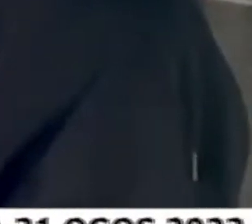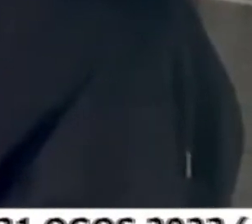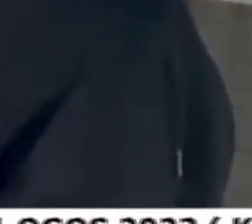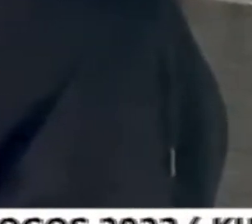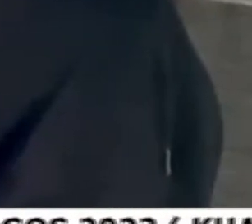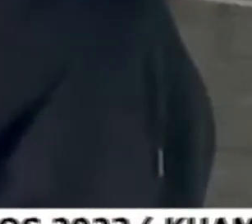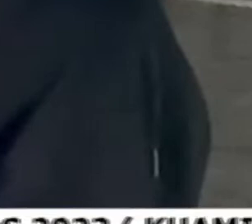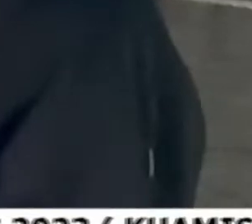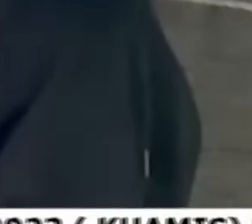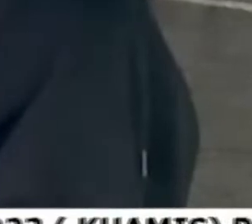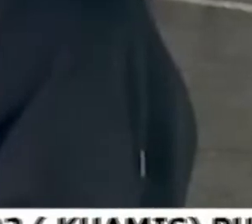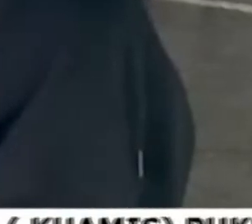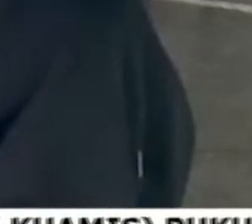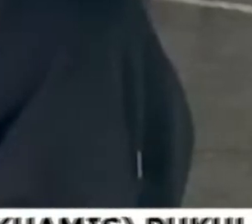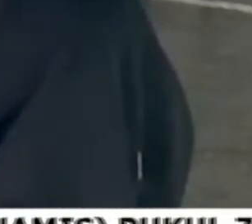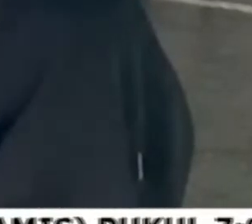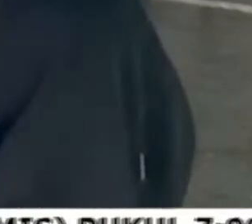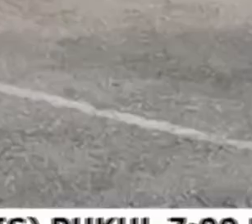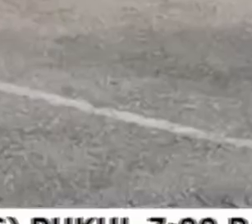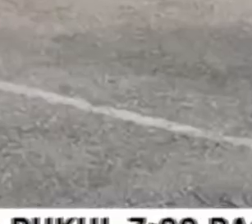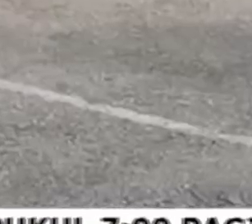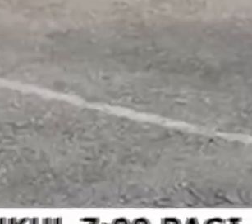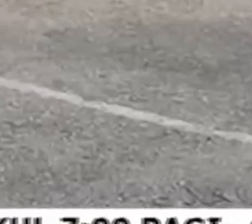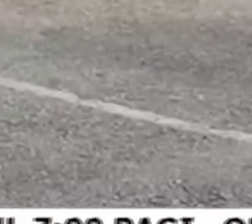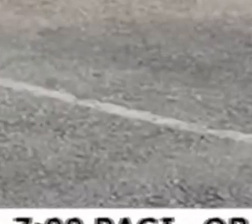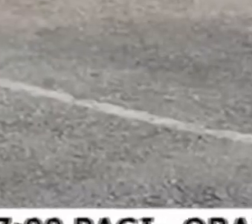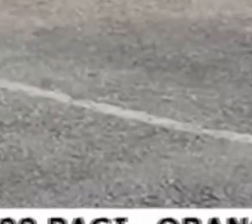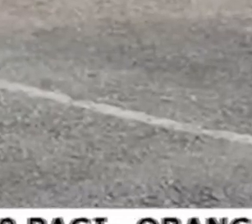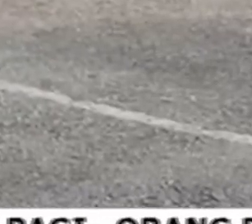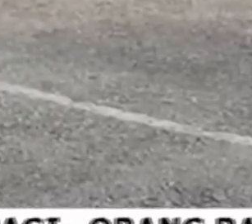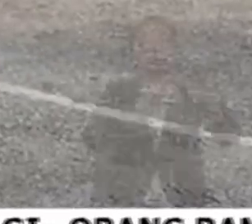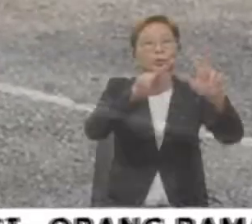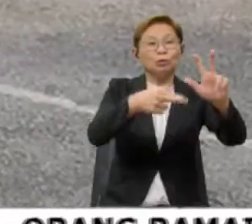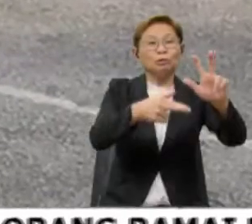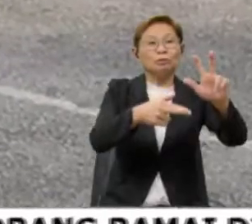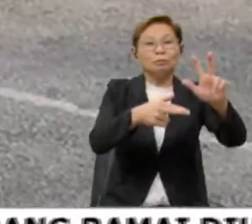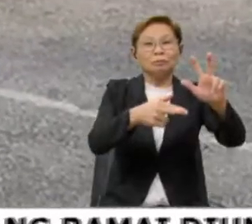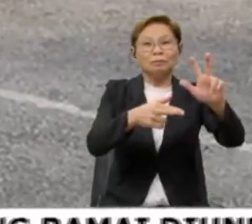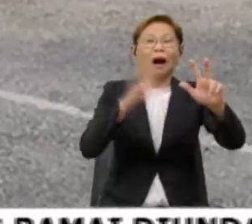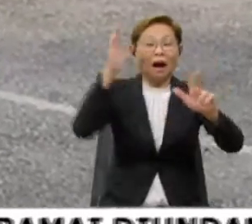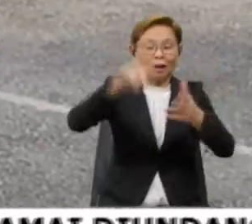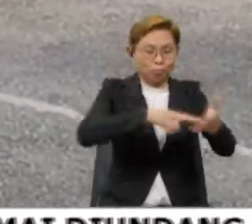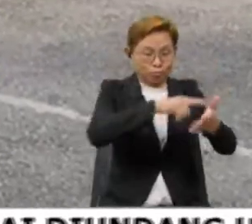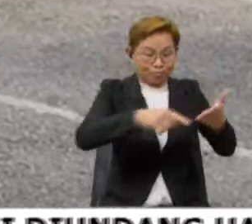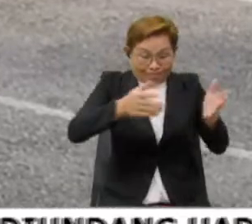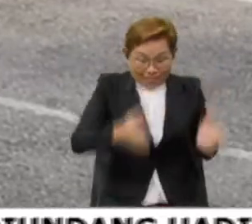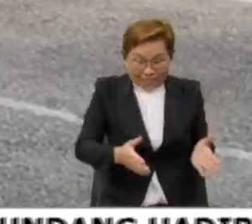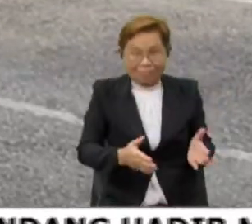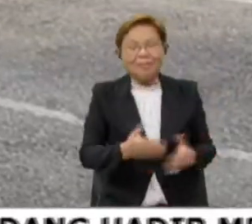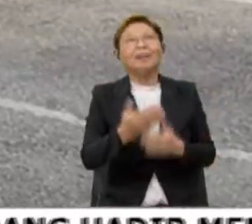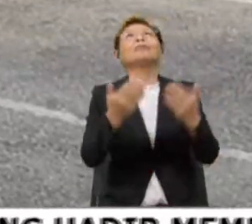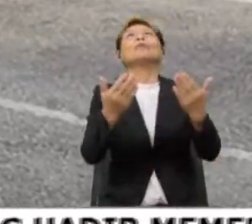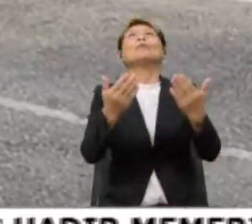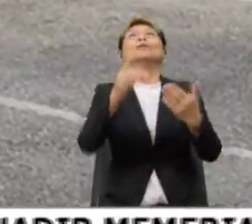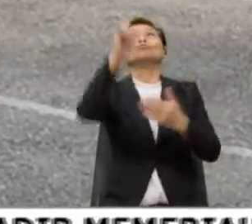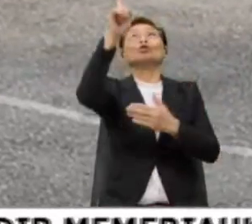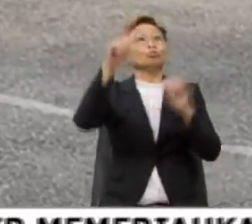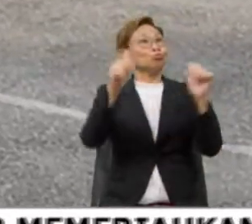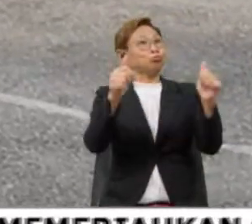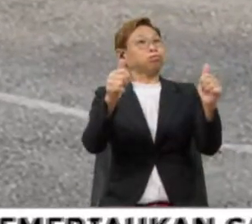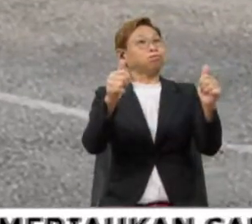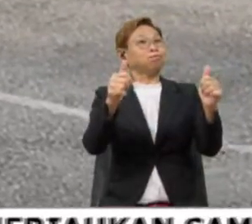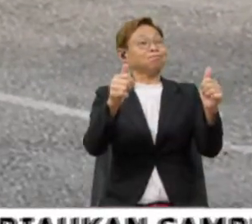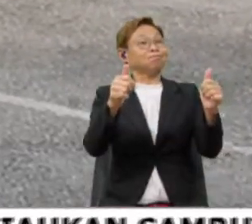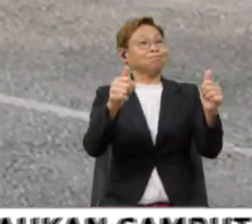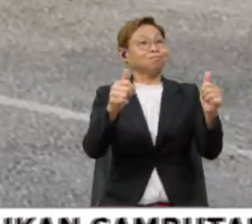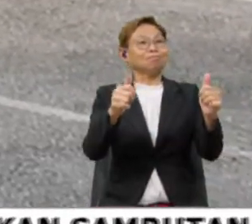5 saluran yang disediakan SPR dengan hampir 3,700 pengundi yang akan mengundi hari ini, dan alhamdulillah keadaan cuaca pagi ini baik dan